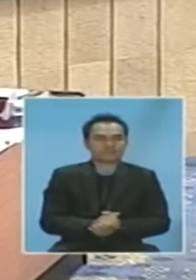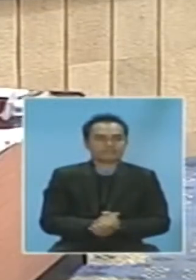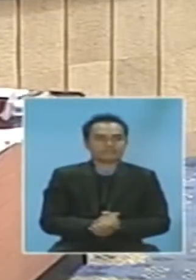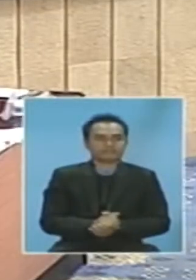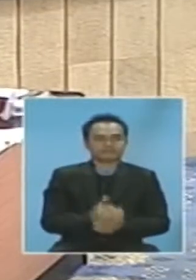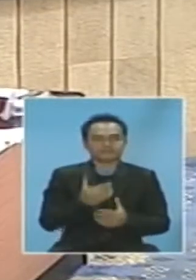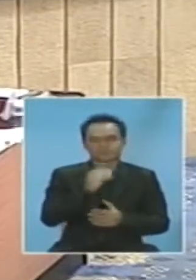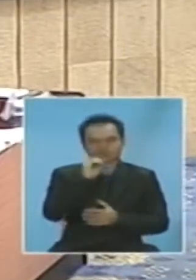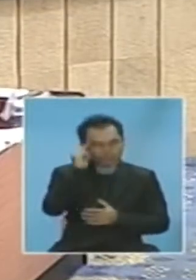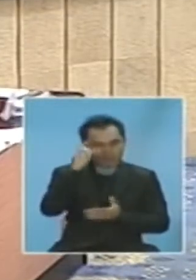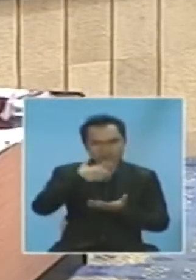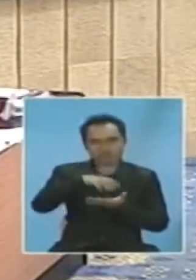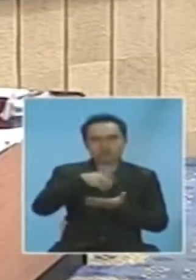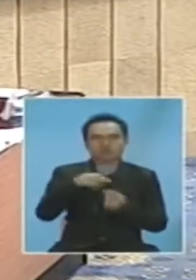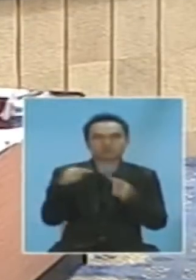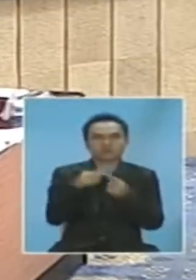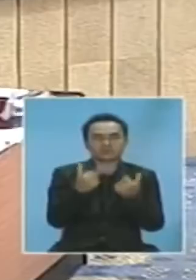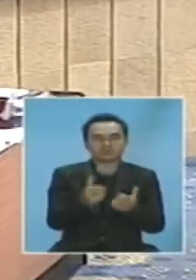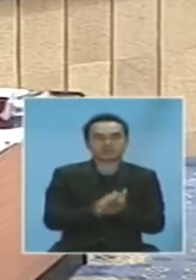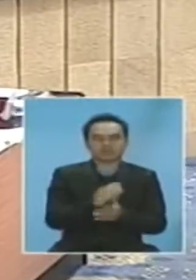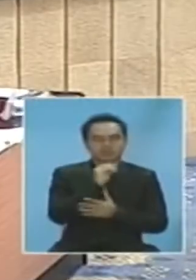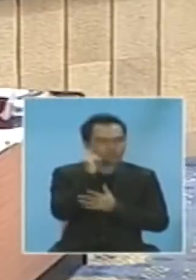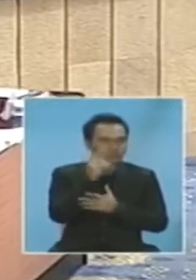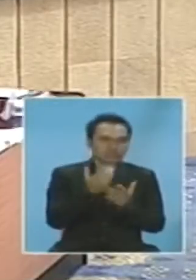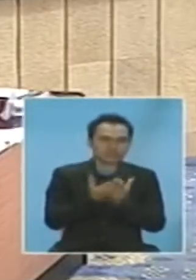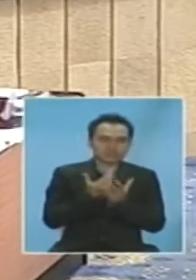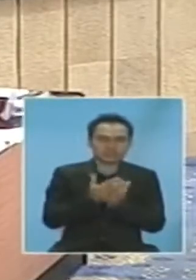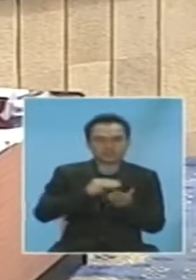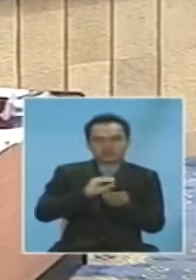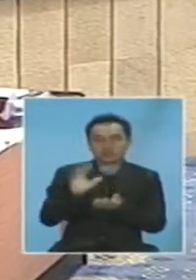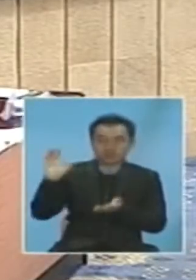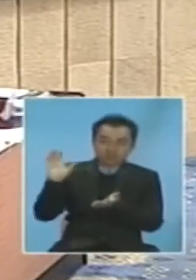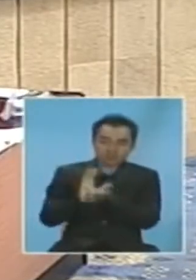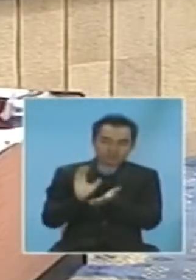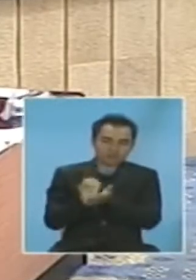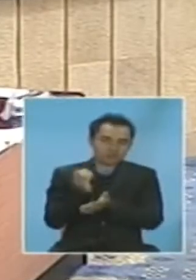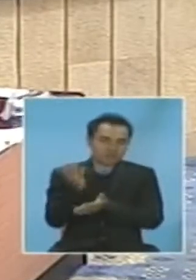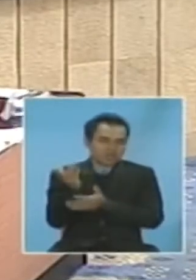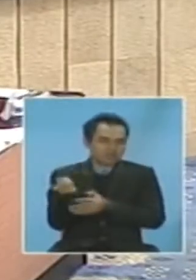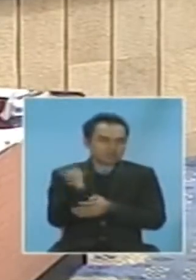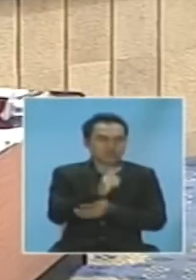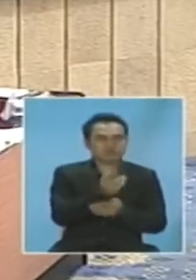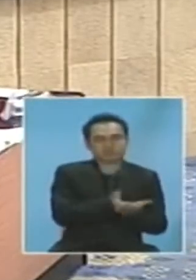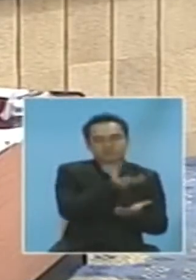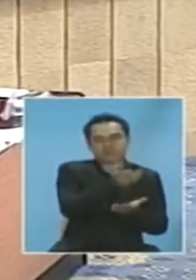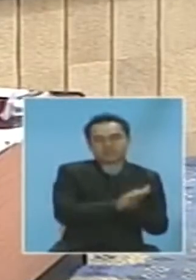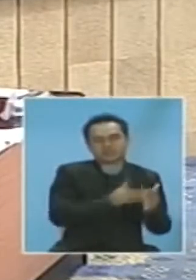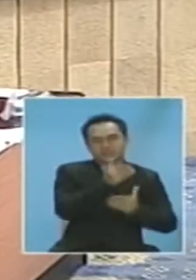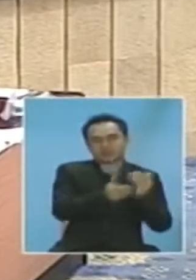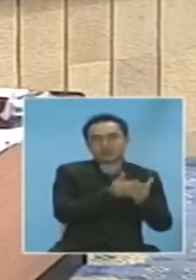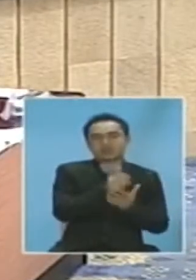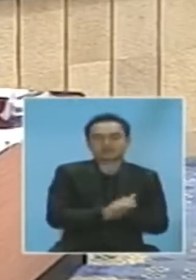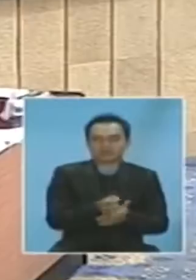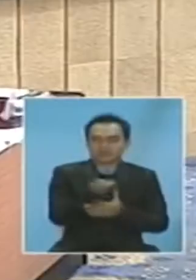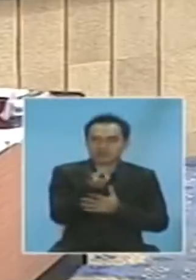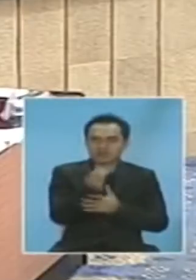ต่อข้อกล่าวหาที่ว่าการตั้งราคารับจำนำข้าวสูงกว่าตลาดและจำนำทุกเม็ด